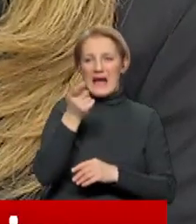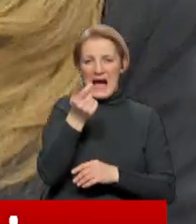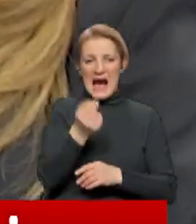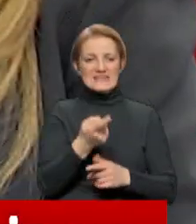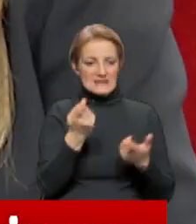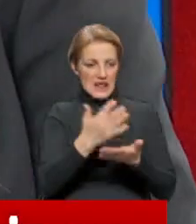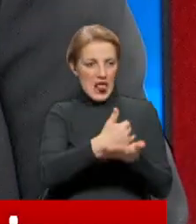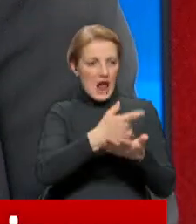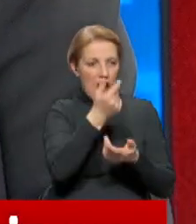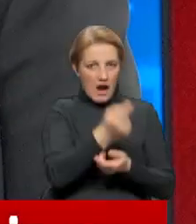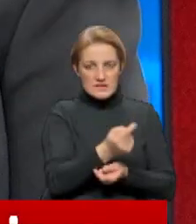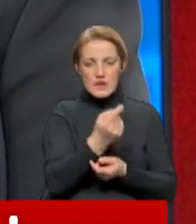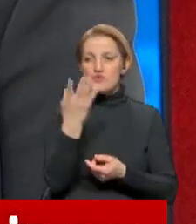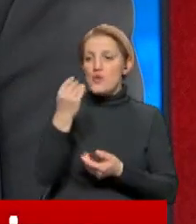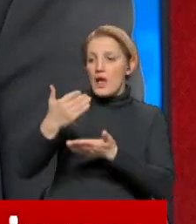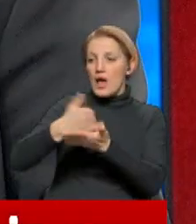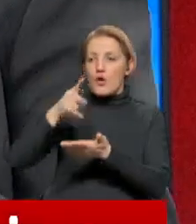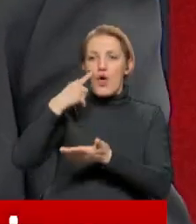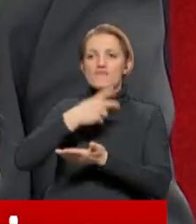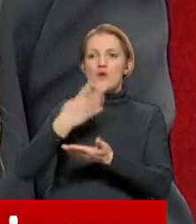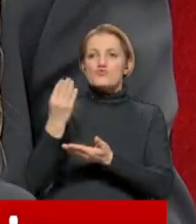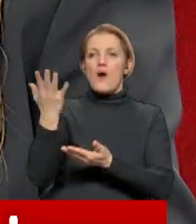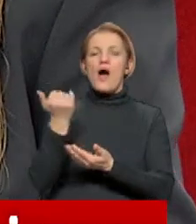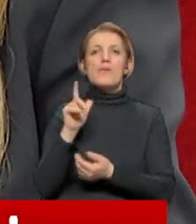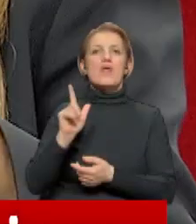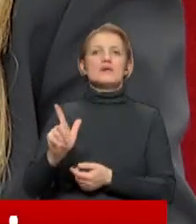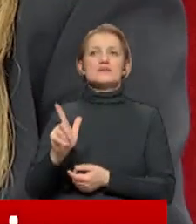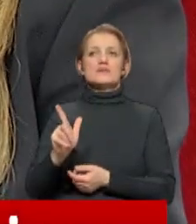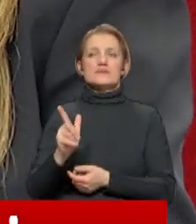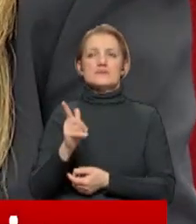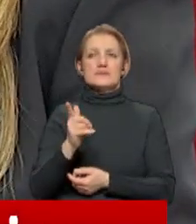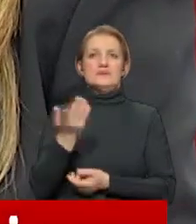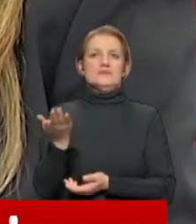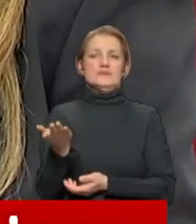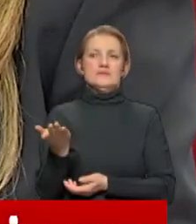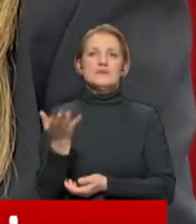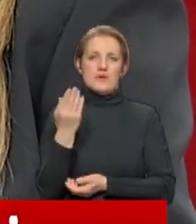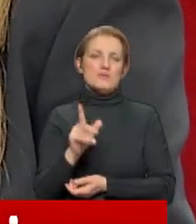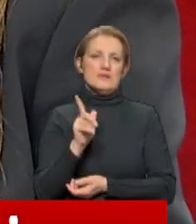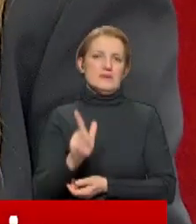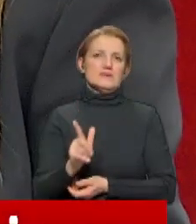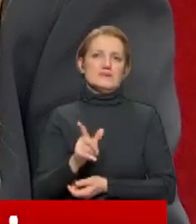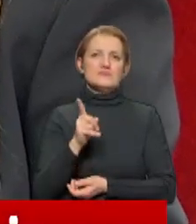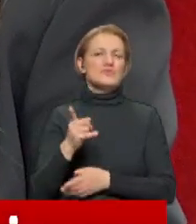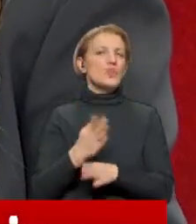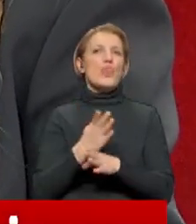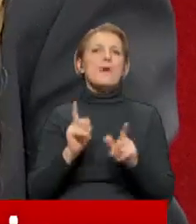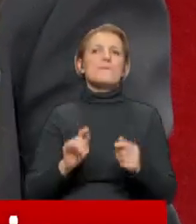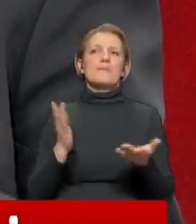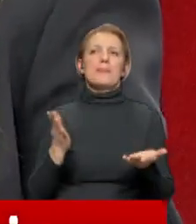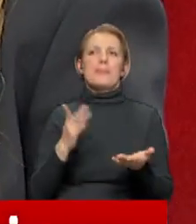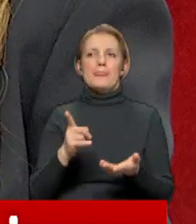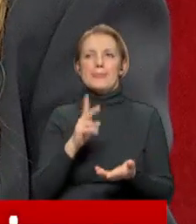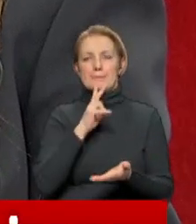kazanandan az, çok kazanandan çok vergi alınan, faizin, rantın, karın vergilendirildiği bir vergi sistemine ihtiyaç var. Bu niye yapılmıyor? Şimdi